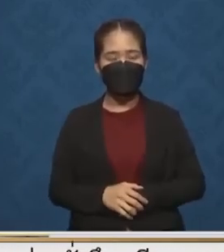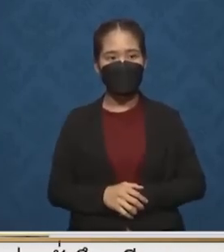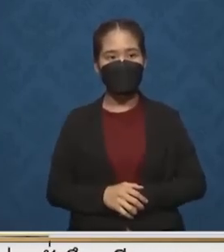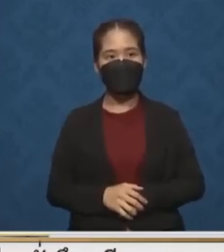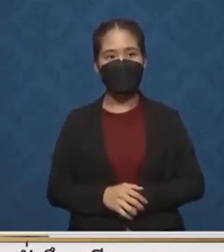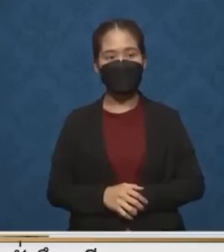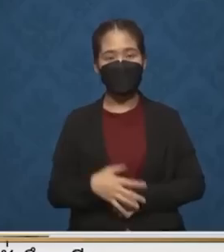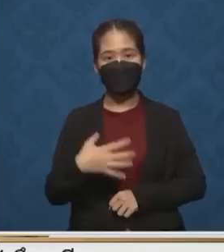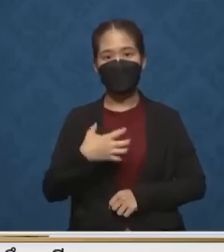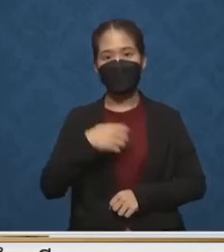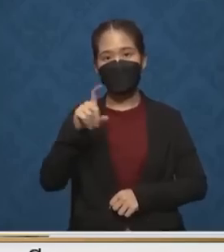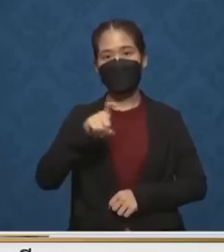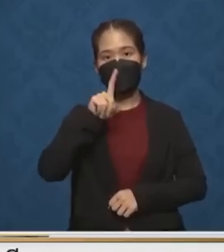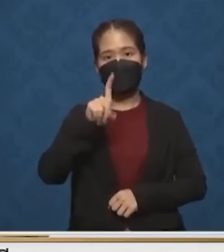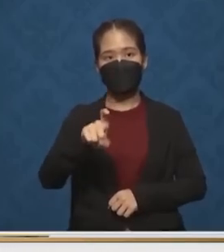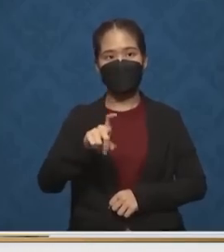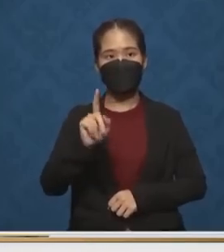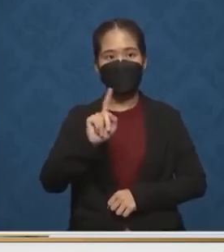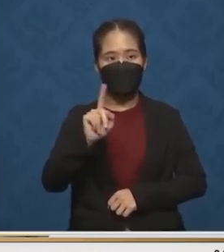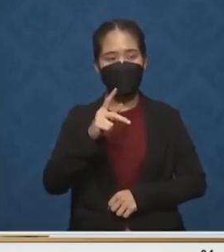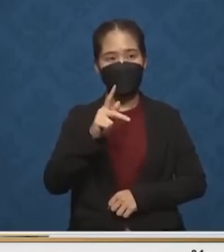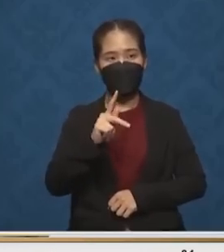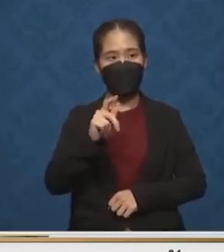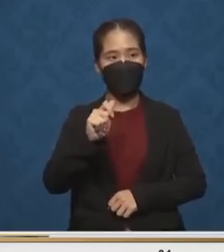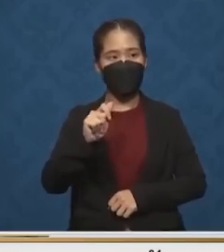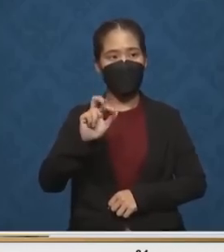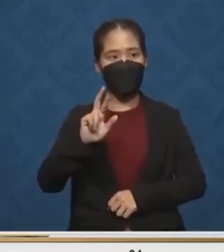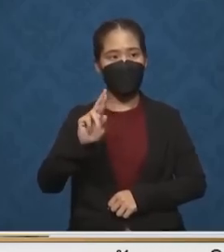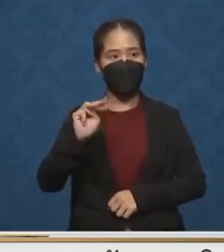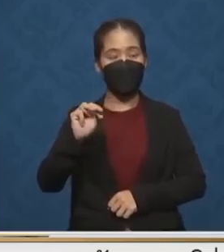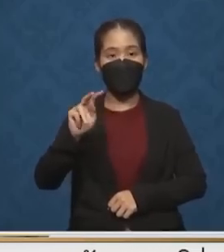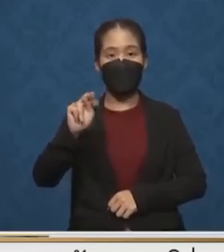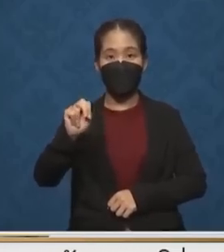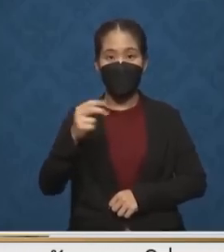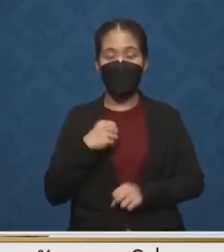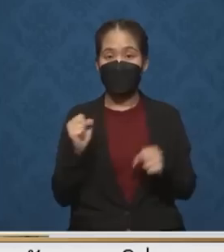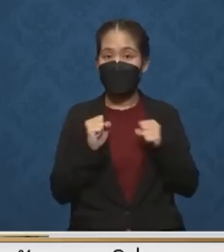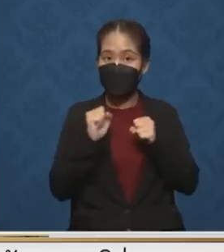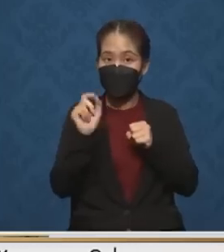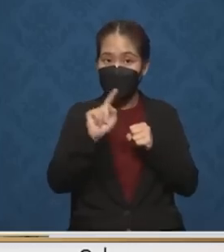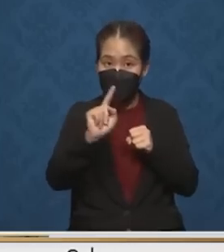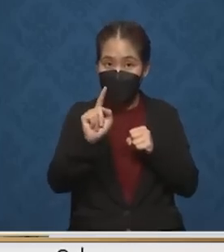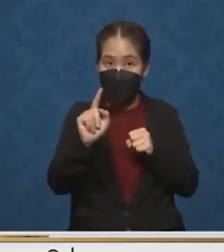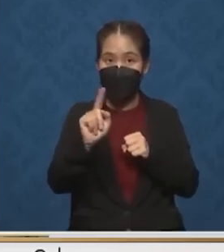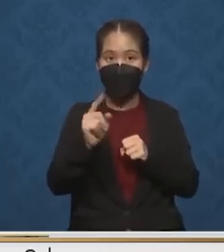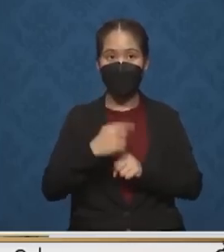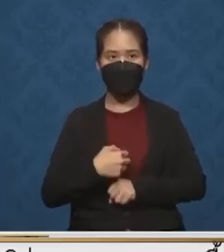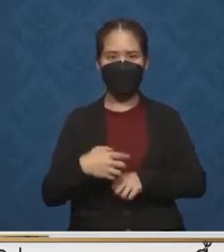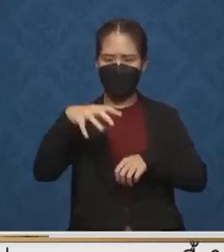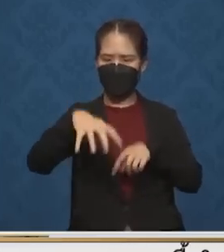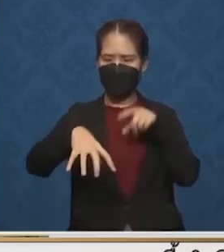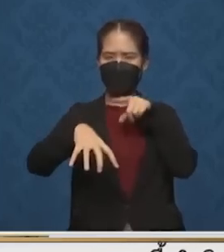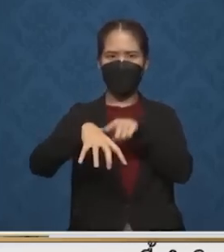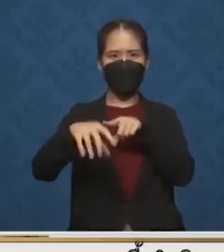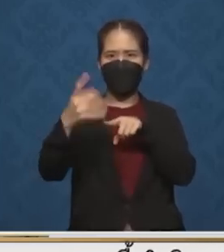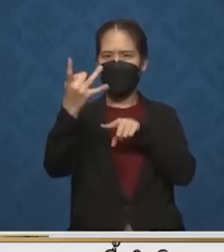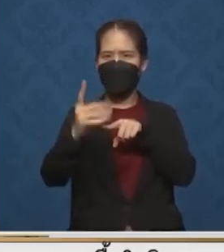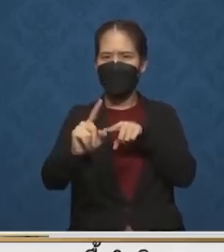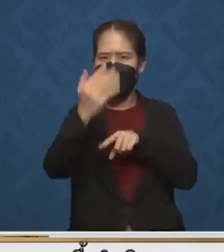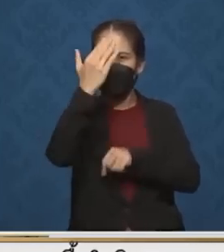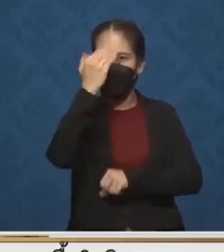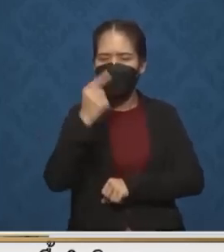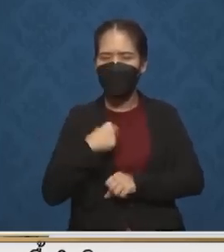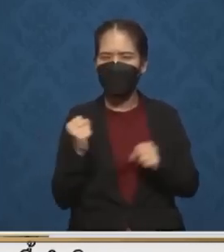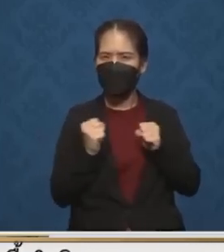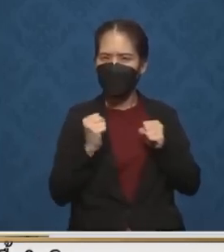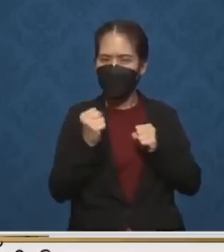อยากจะถามว่ากรมนอ มันากลววายัไงมันเป็ยัไนเปหน่วยงานอะไรทำไมถึงต้องก